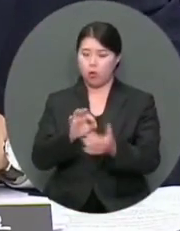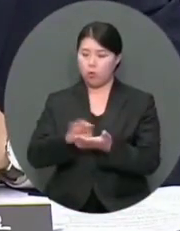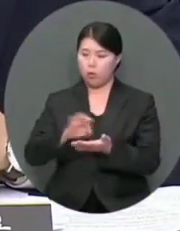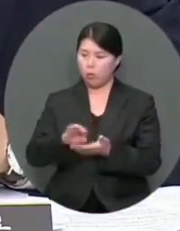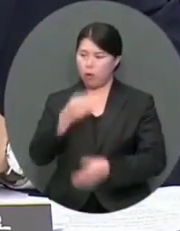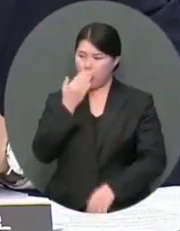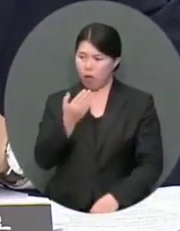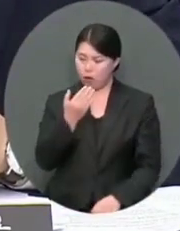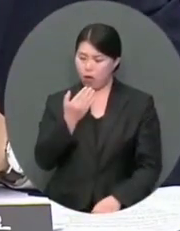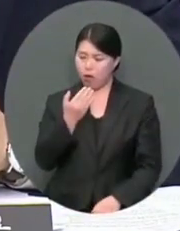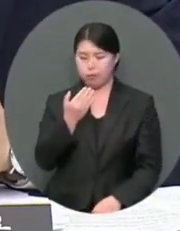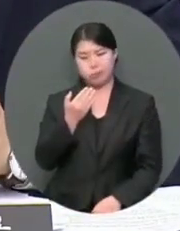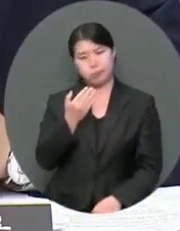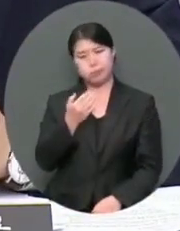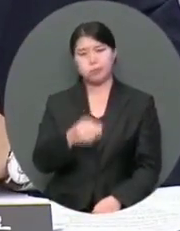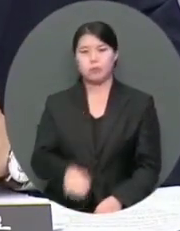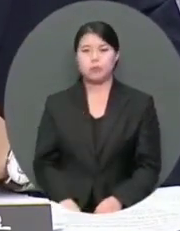보면